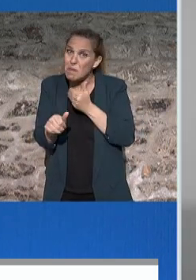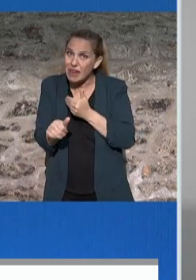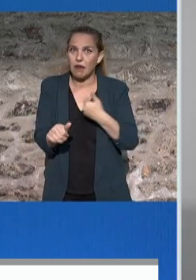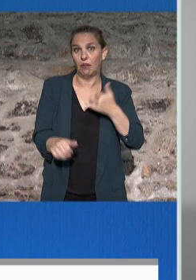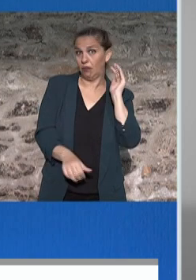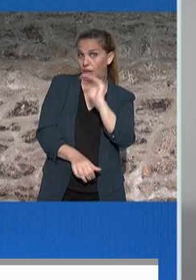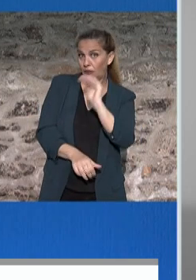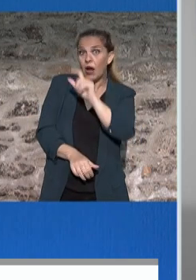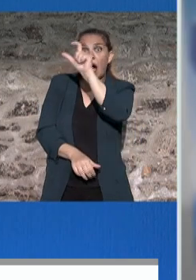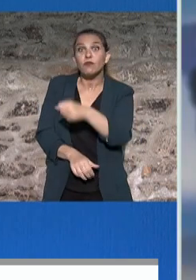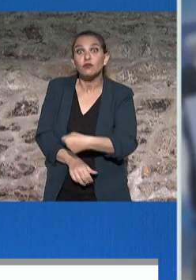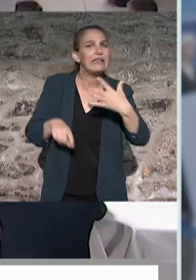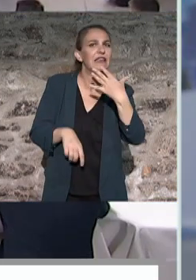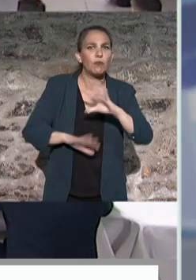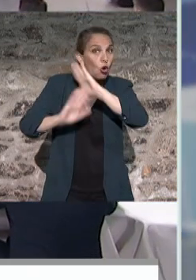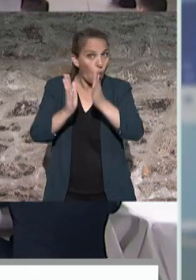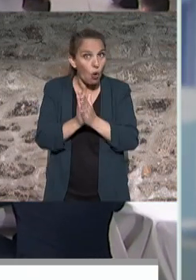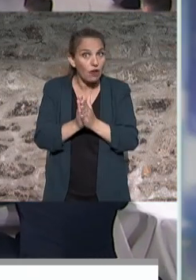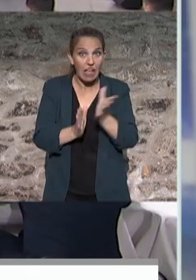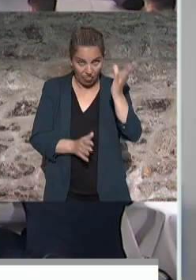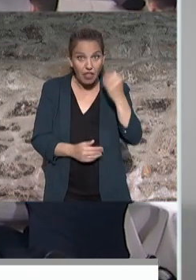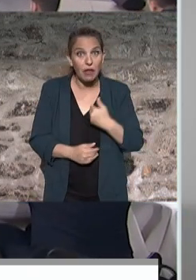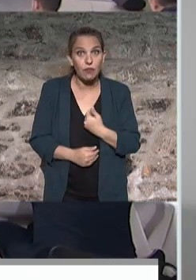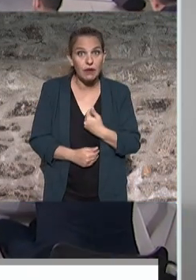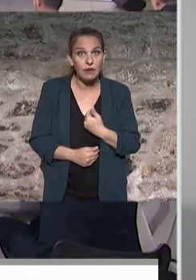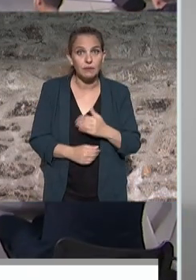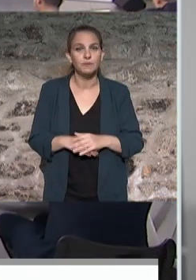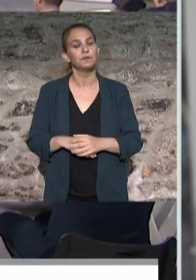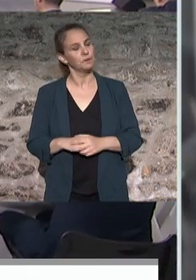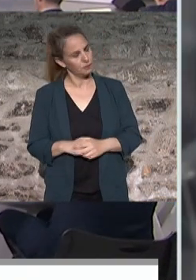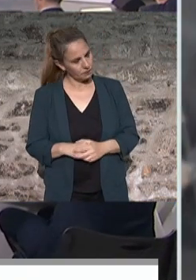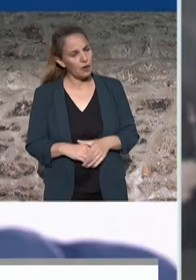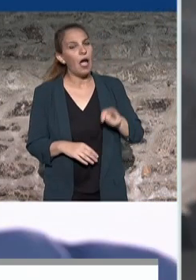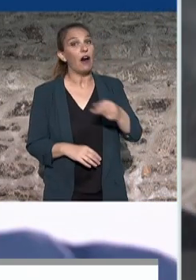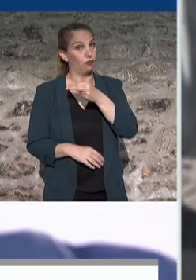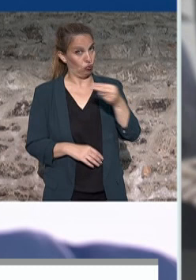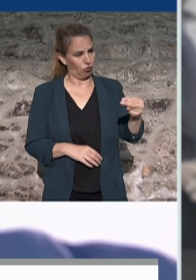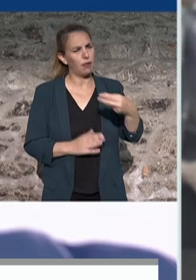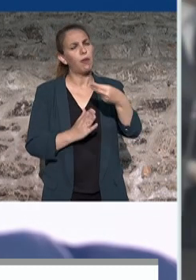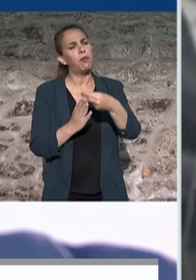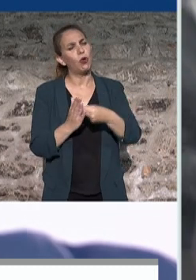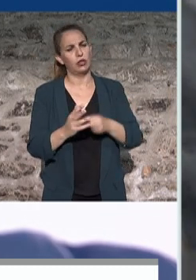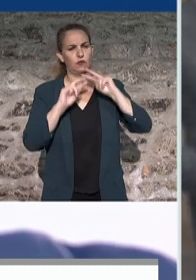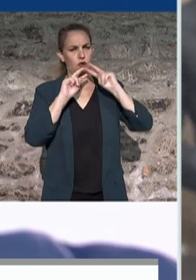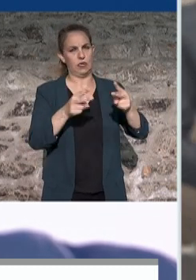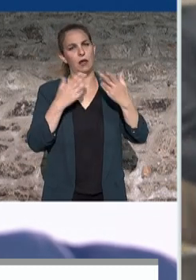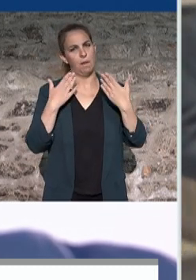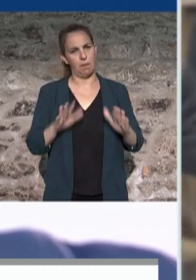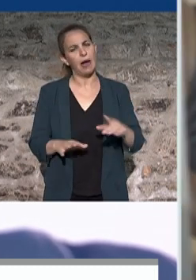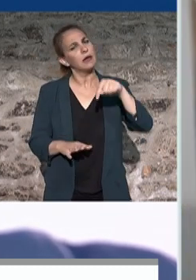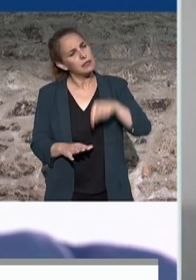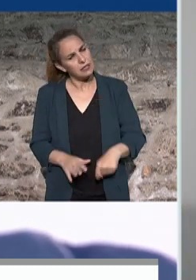μόλις 6 μέρες πριν από την κρίσιμη εκλογική αναμέτρηση παραμένουν σε υψηλά επίπεδα. Στο γαλάζιο στρατόπεδο μελετούν τα στοιχεία